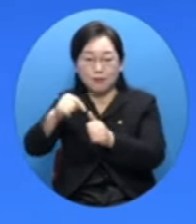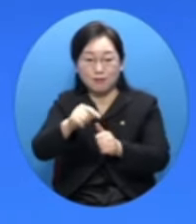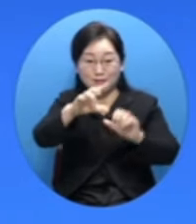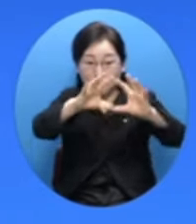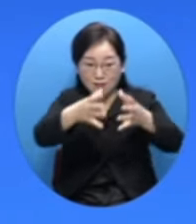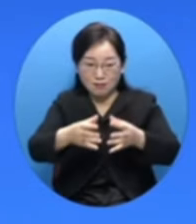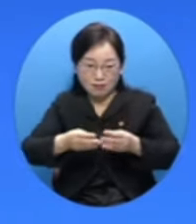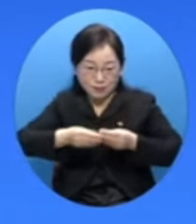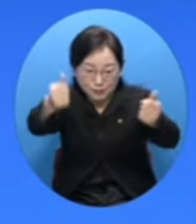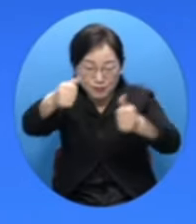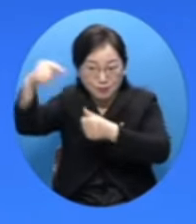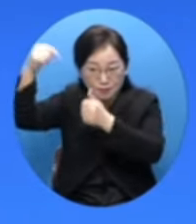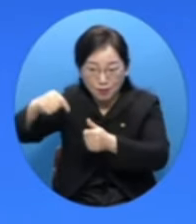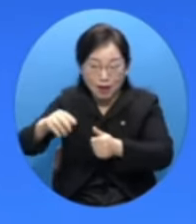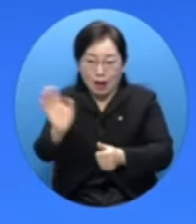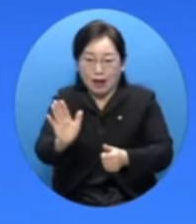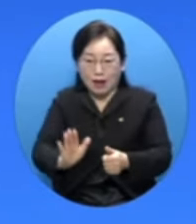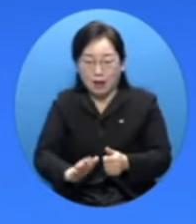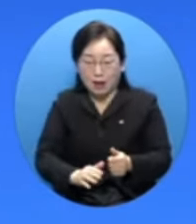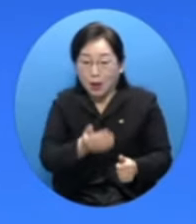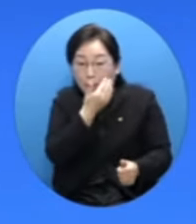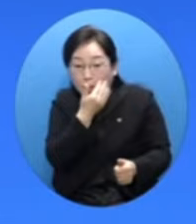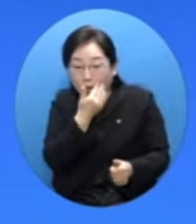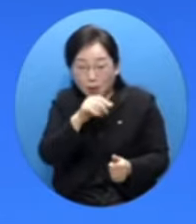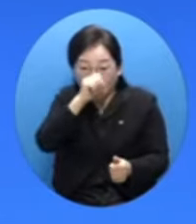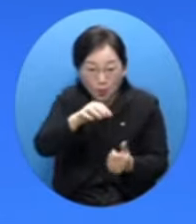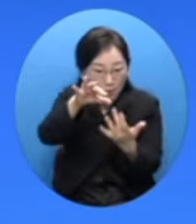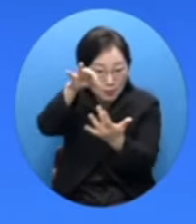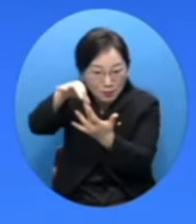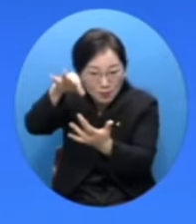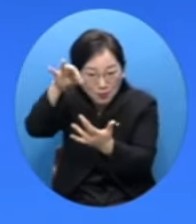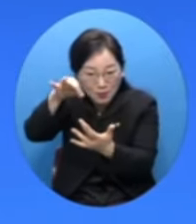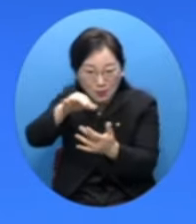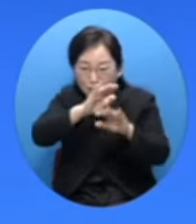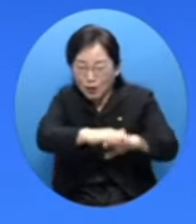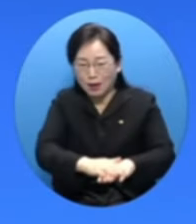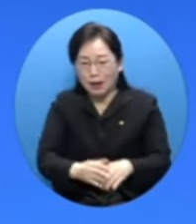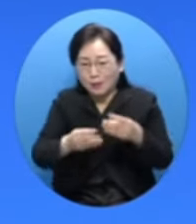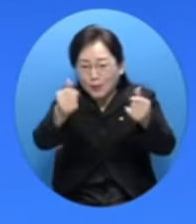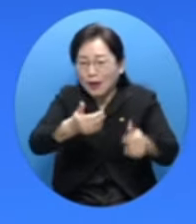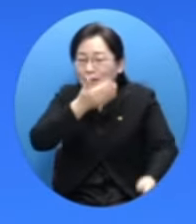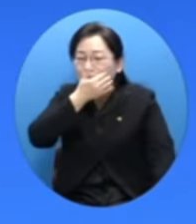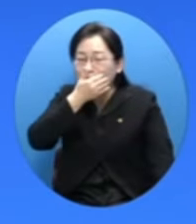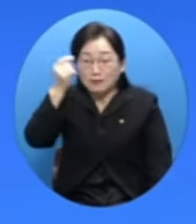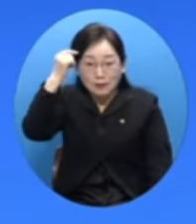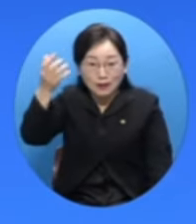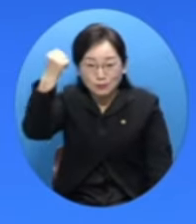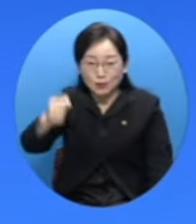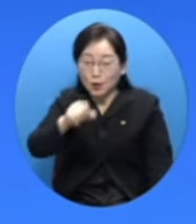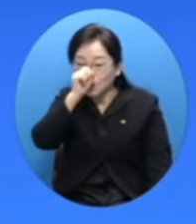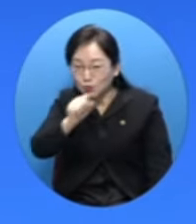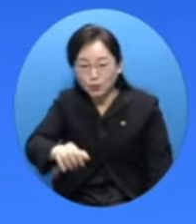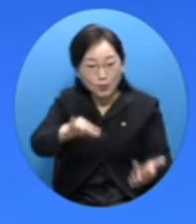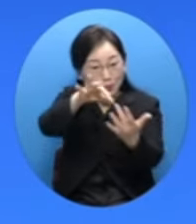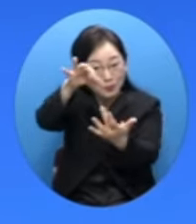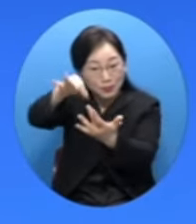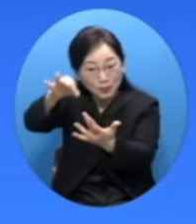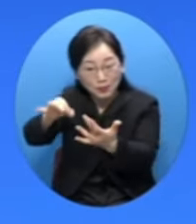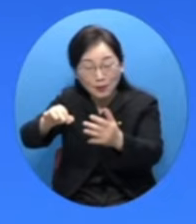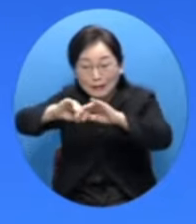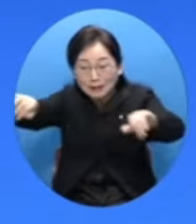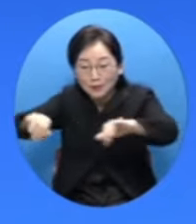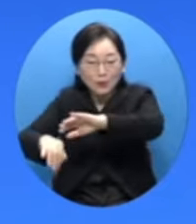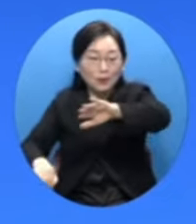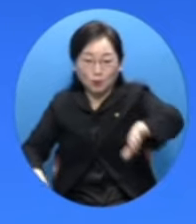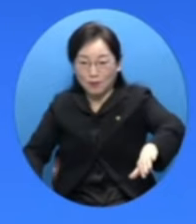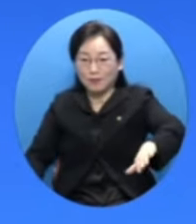거역하고 좋은 것을 다 남겨두었습니다. 이 좋은 것까지 다 멸해버리면 너무나 아깝지 않은가. 그래서 좋은 것들은 다 따로 보관해